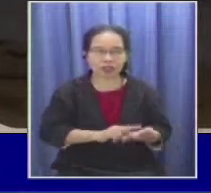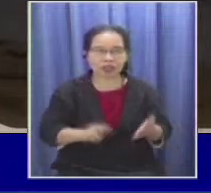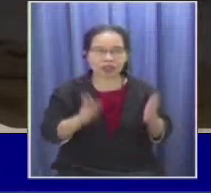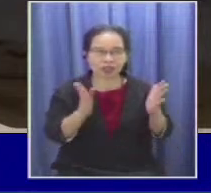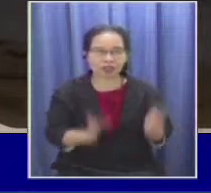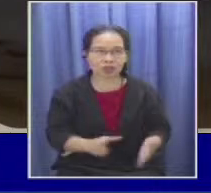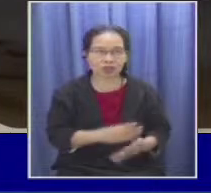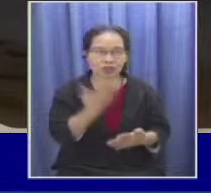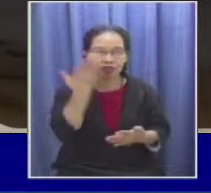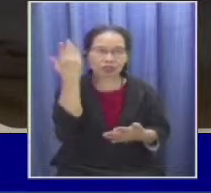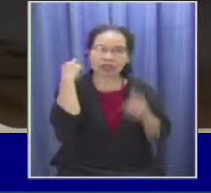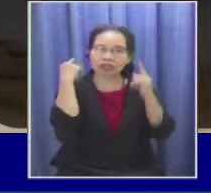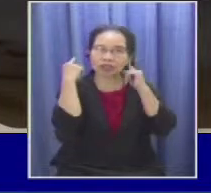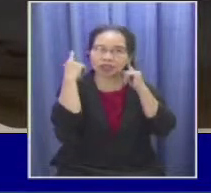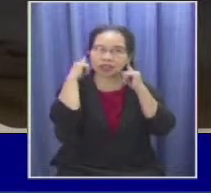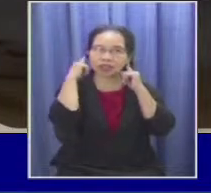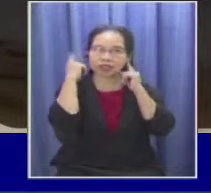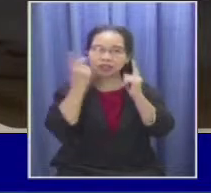won mpaebɔ